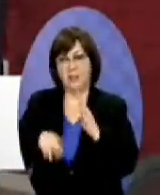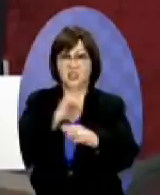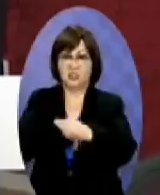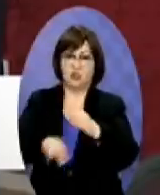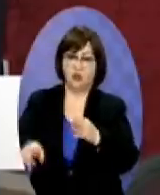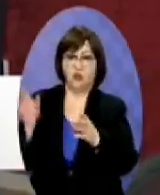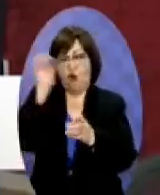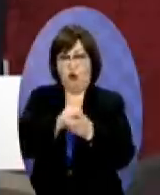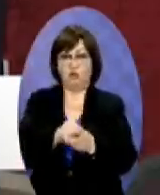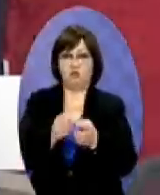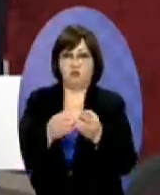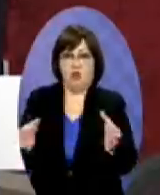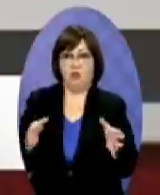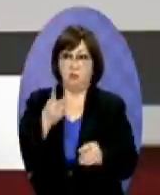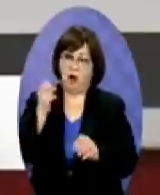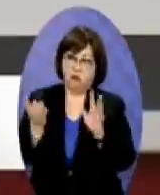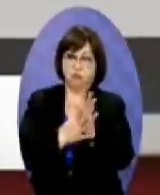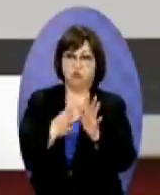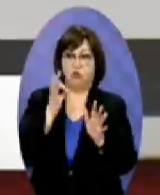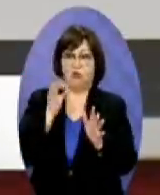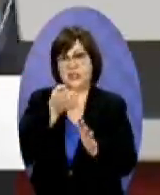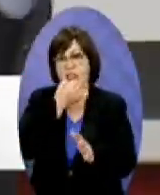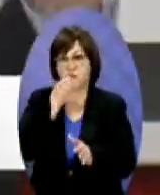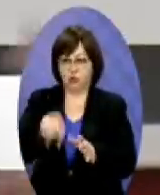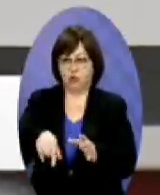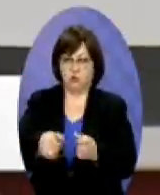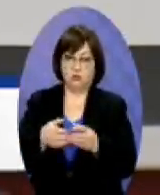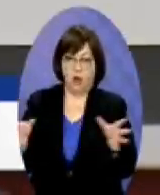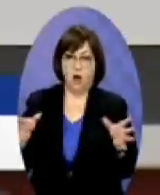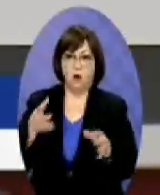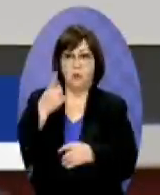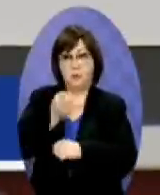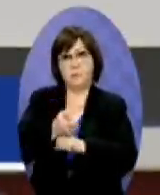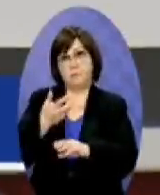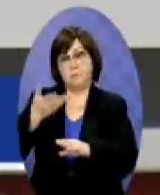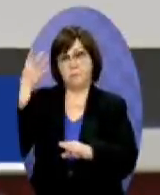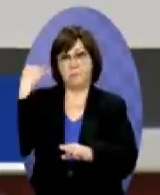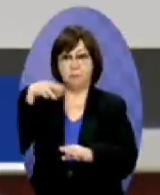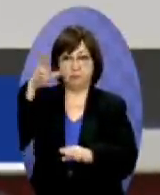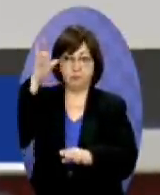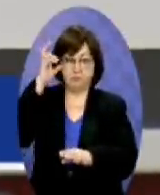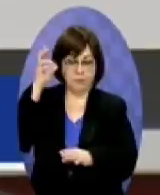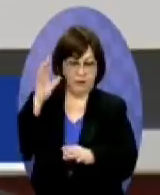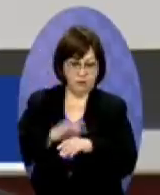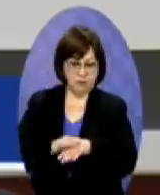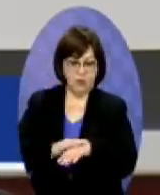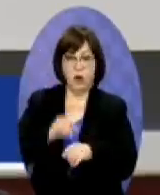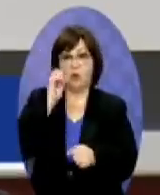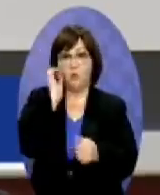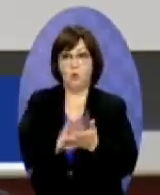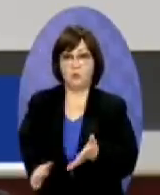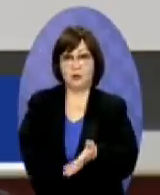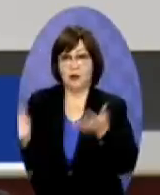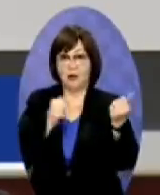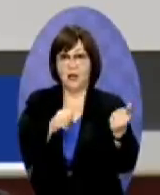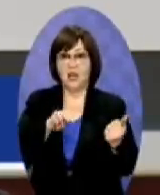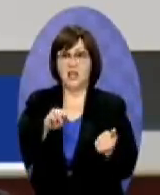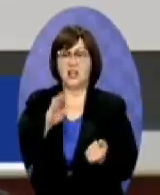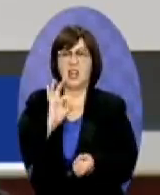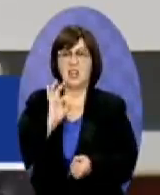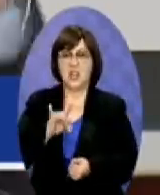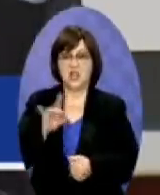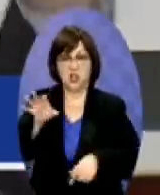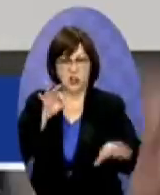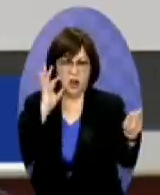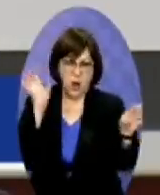сайд хэлж байлаа. Өмнөх жилүүдэд бол ингээд бас тодорхой хэмжээнд энэ тендер бодлого авах ажиллагаа зохион байгуулад